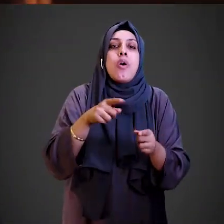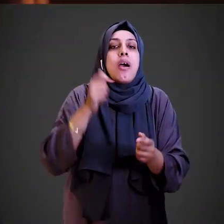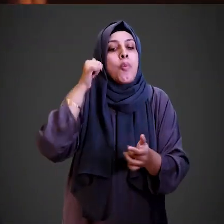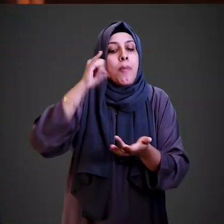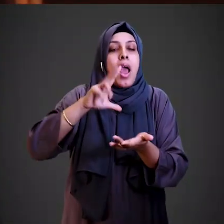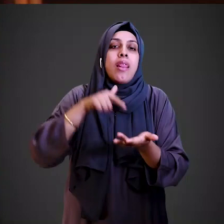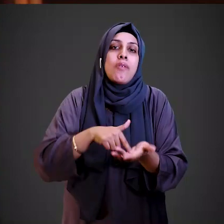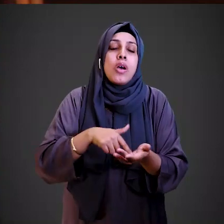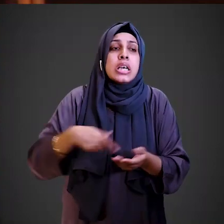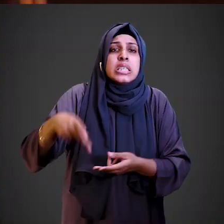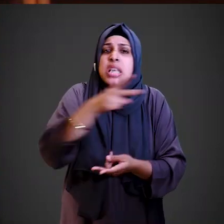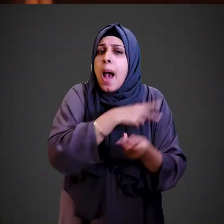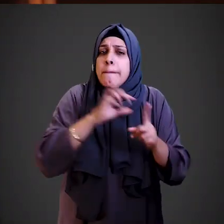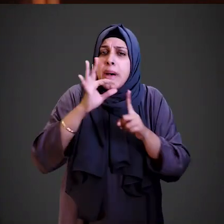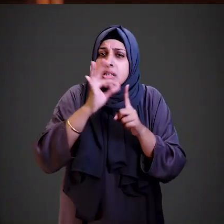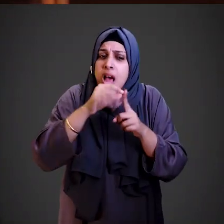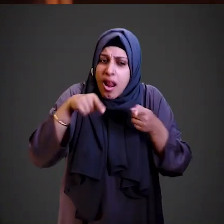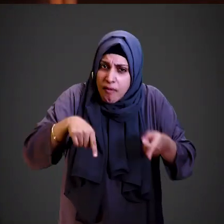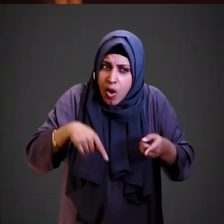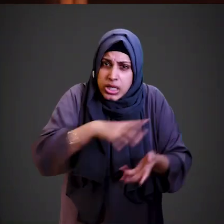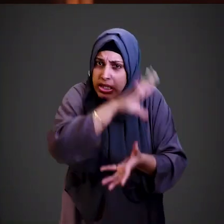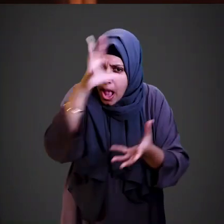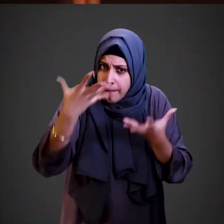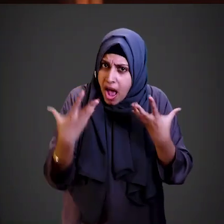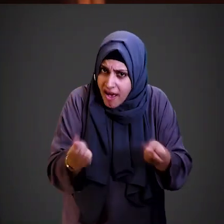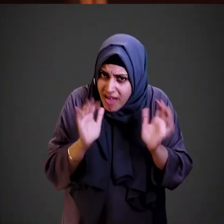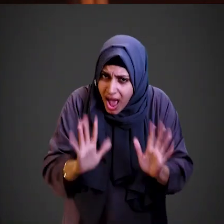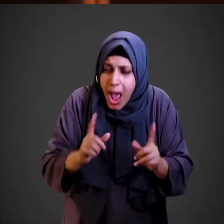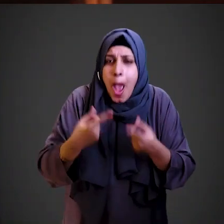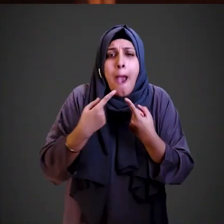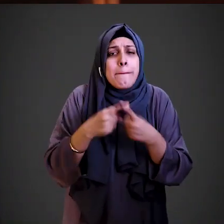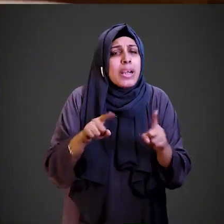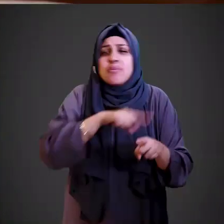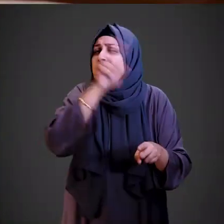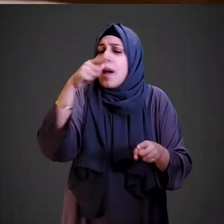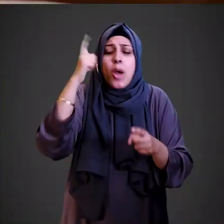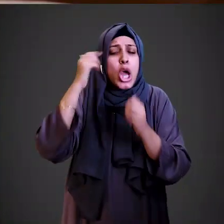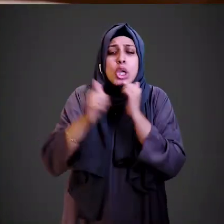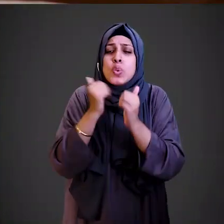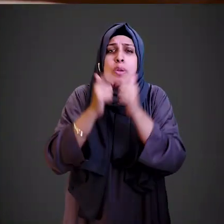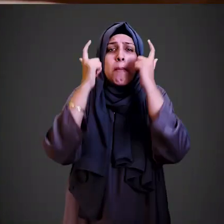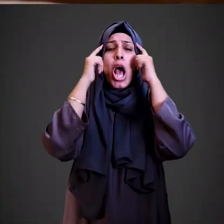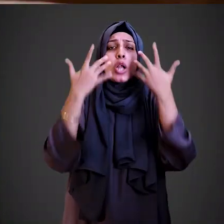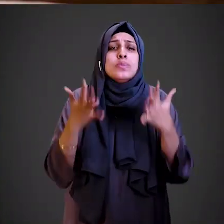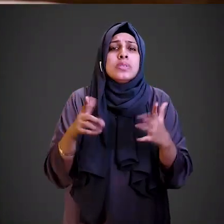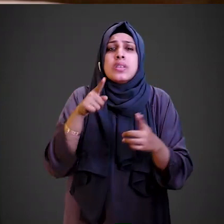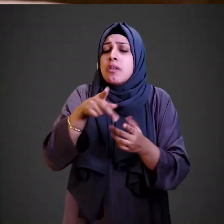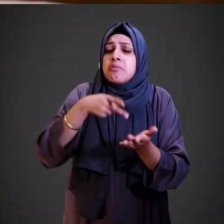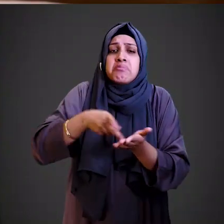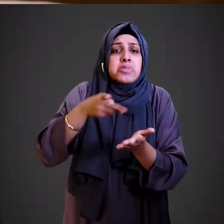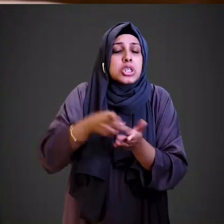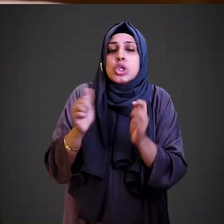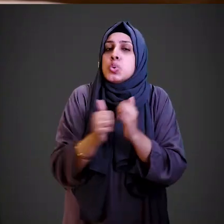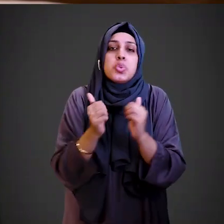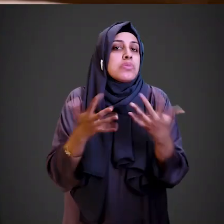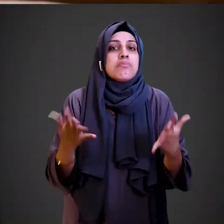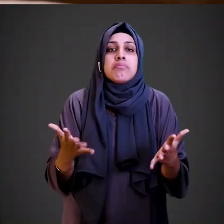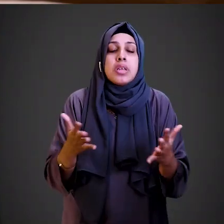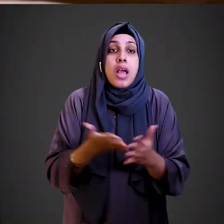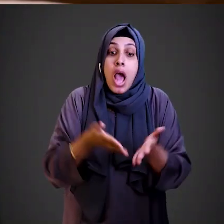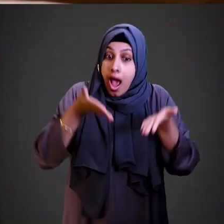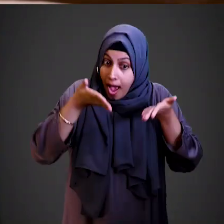के बावजूद बहुत कम लोग ऐसे मीडियम्स को इस्तेमाल करके अपनी ज़िंदगी को आसान बनाते हैं। आप अगर आज